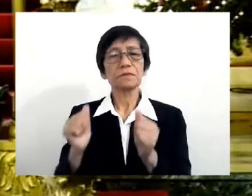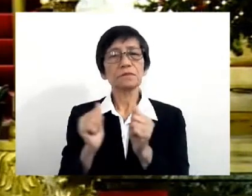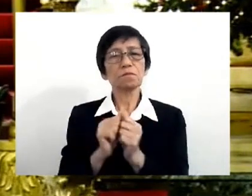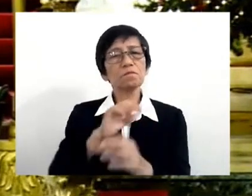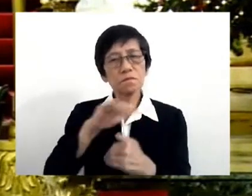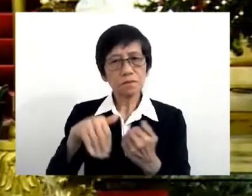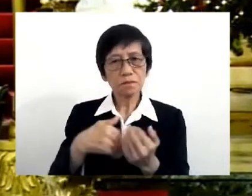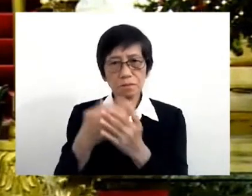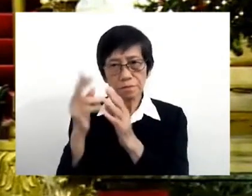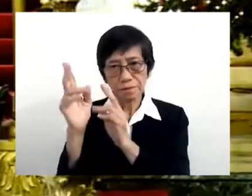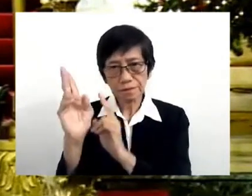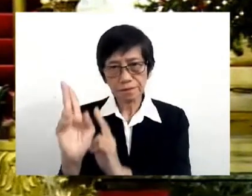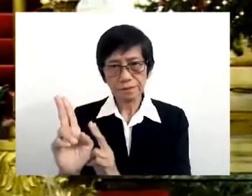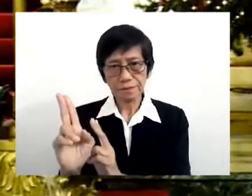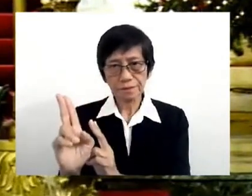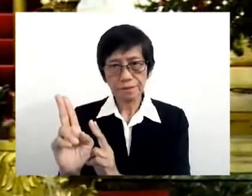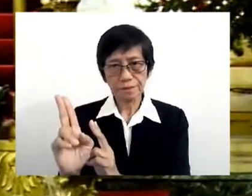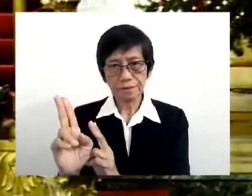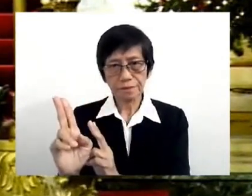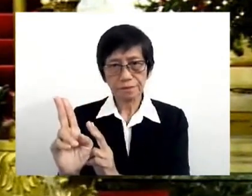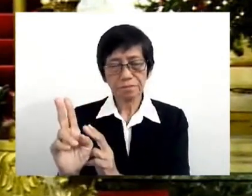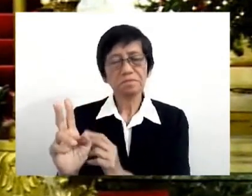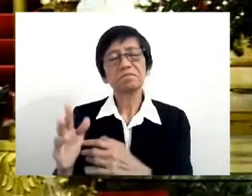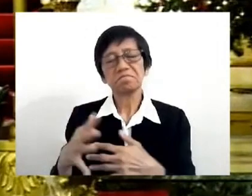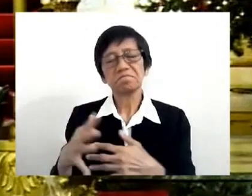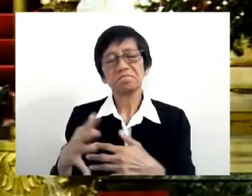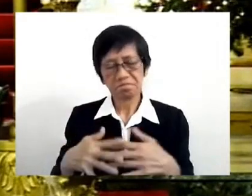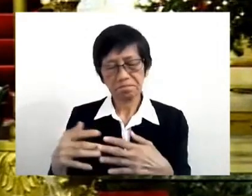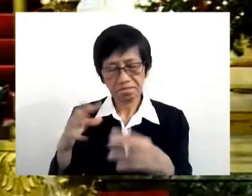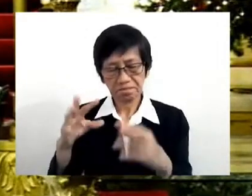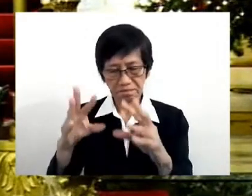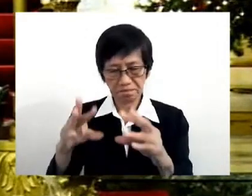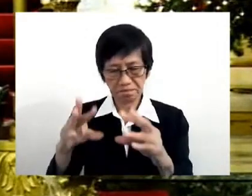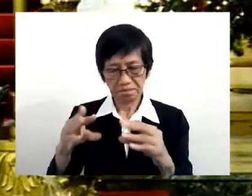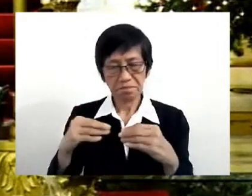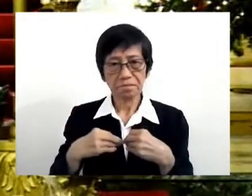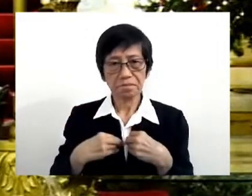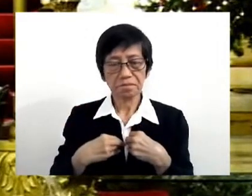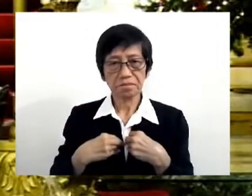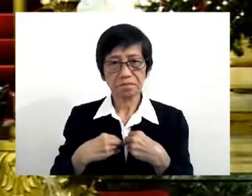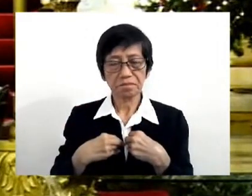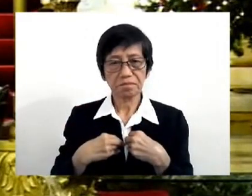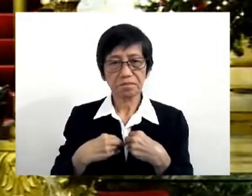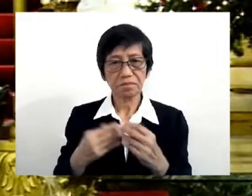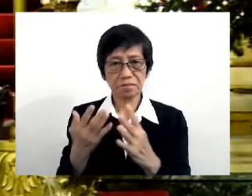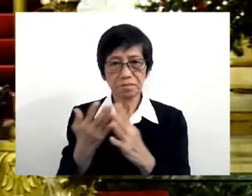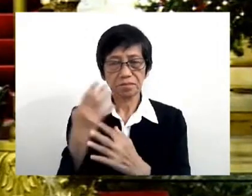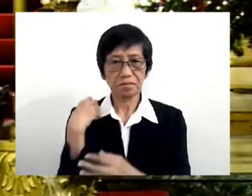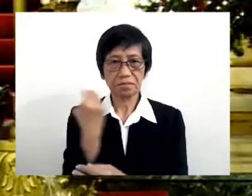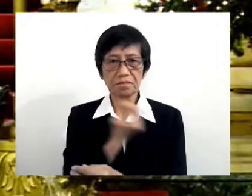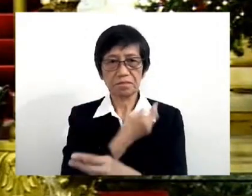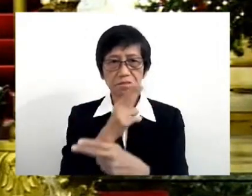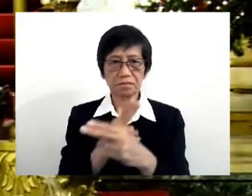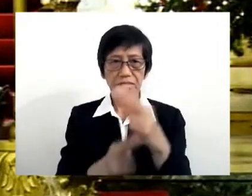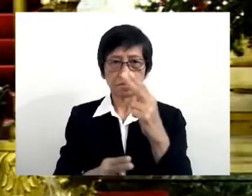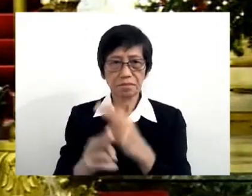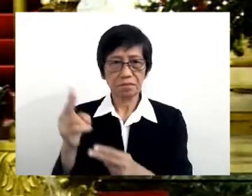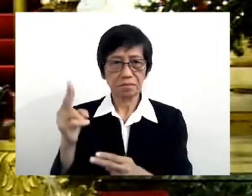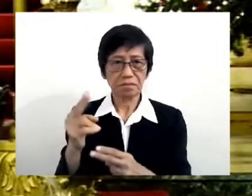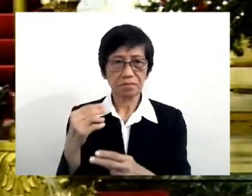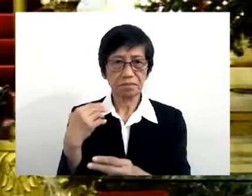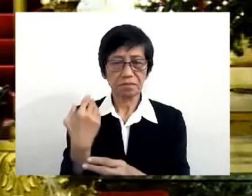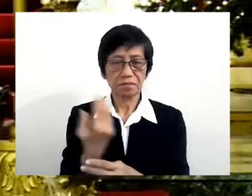paggalang. Bagaman tinatanggap po natin siya sa pamamagitan ng ating mga kamay, ay hinihiling po sa